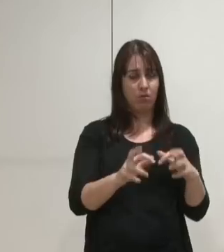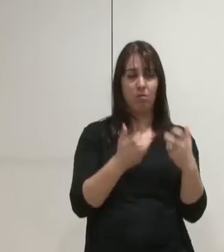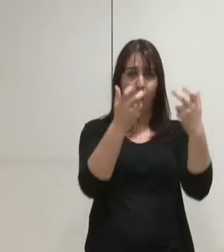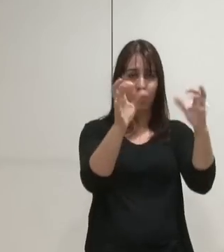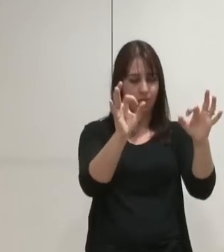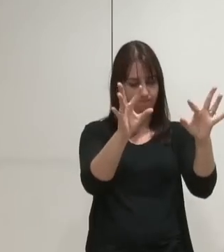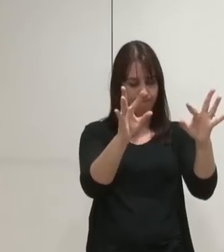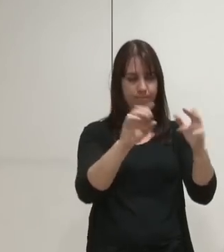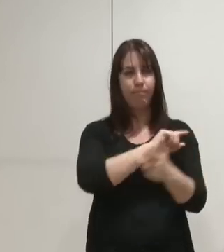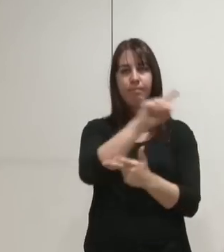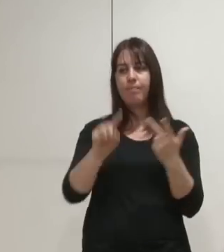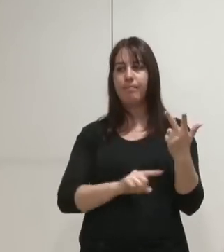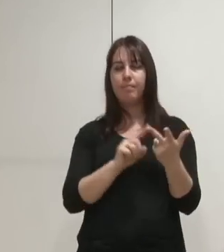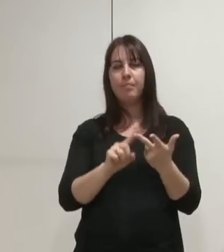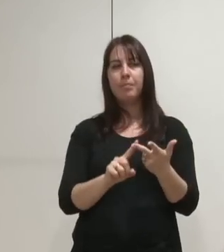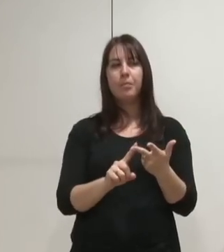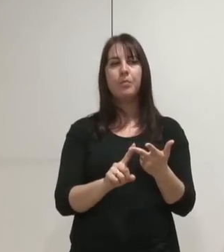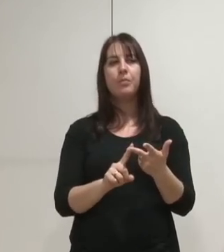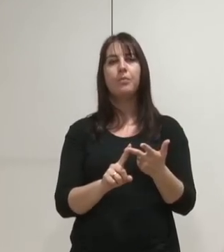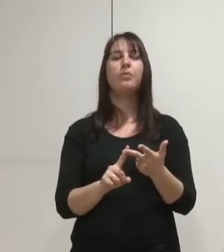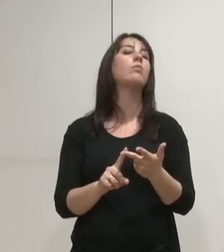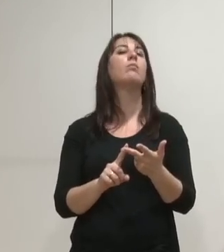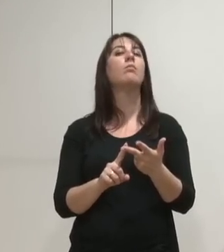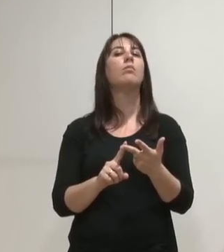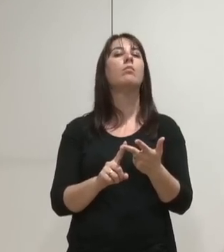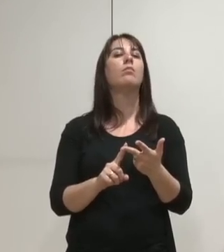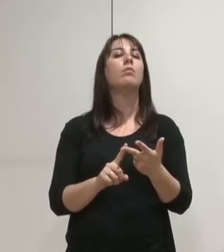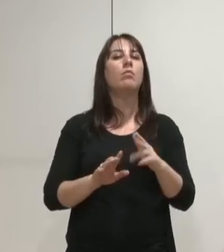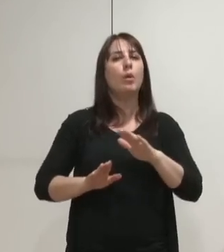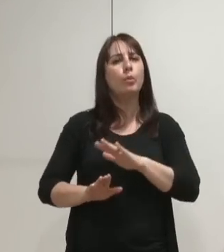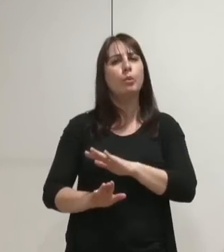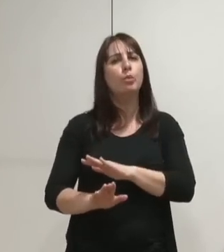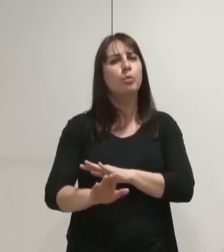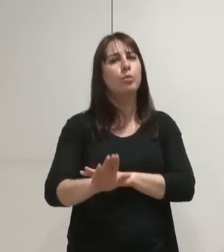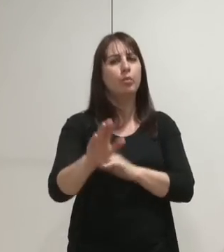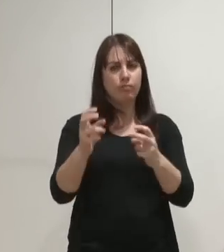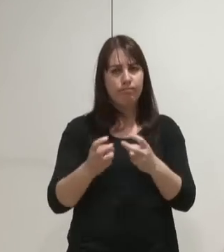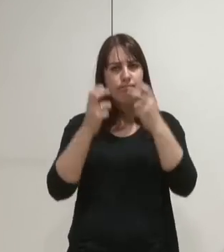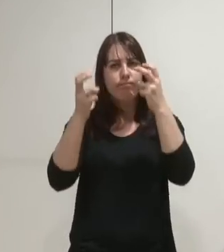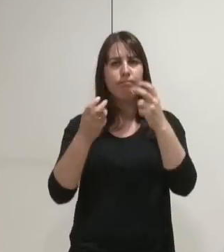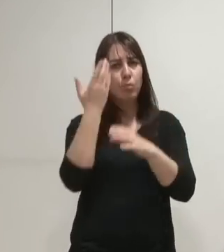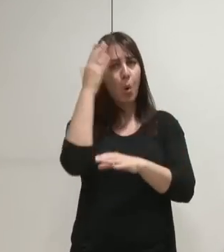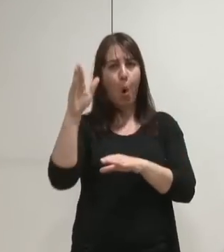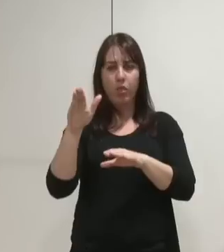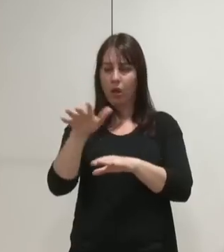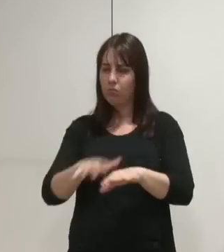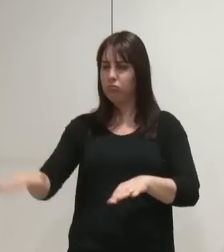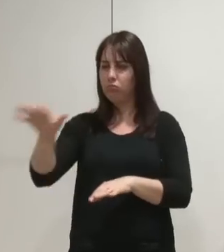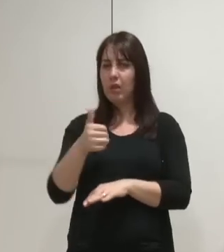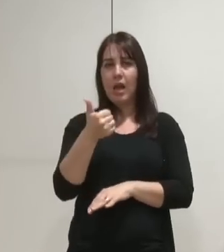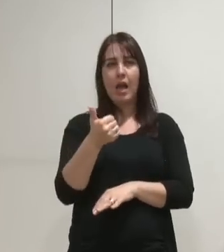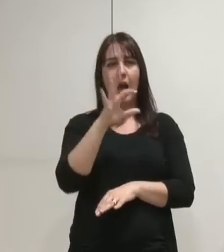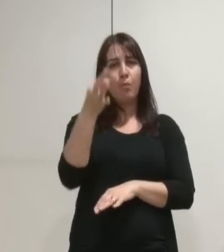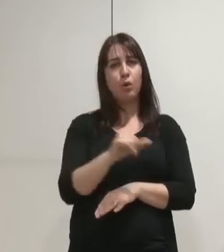hausse 3è point augmenter la progressivité de la hausse pour le reste des usagers allant de 1